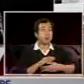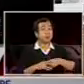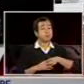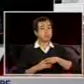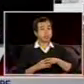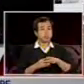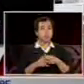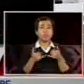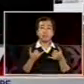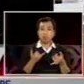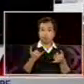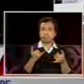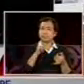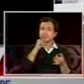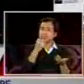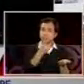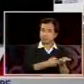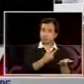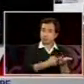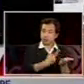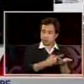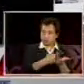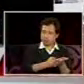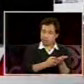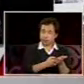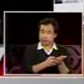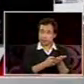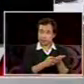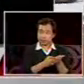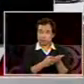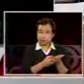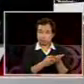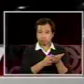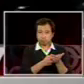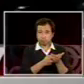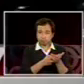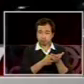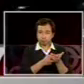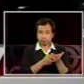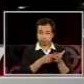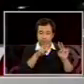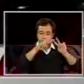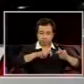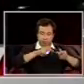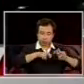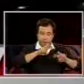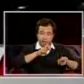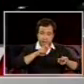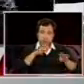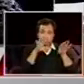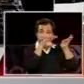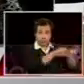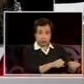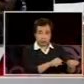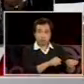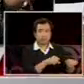ho tayong pinag-uusapan na search and seizure dito. Yung I'm not sure if that's